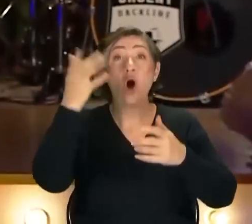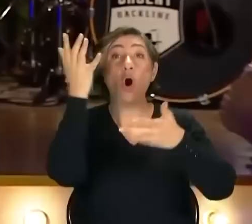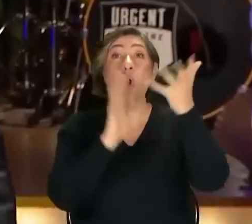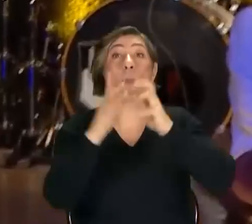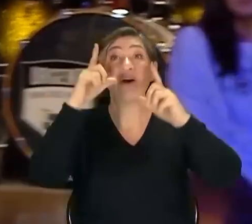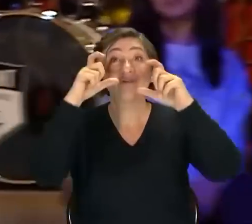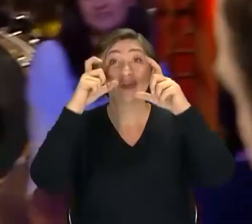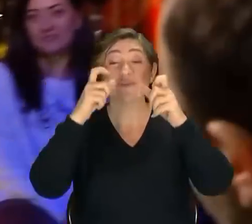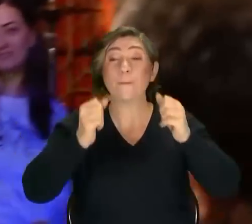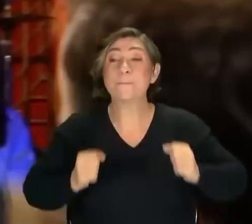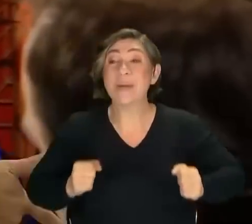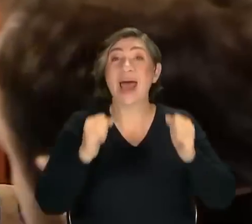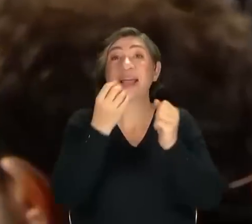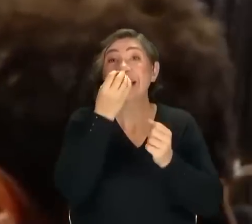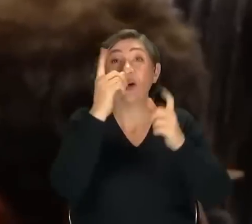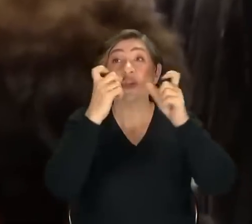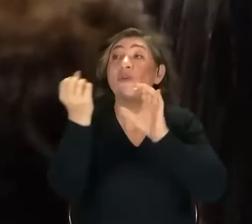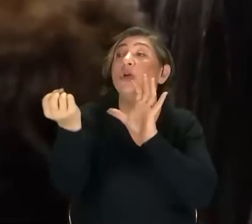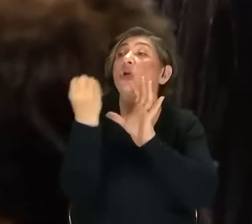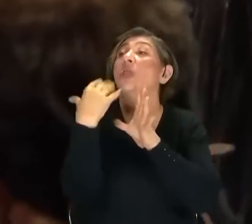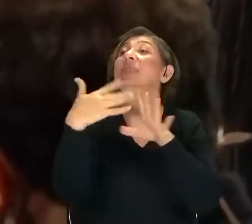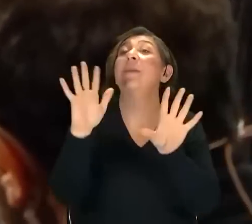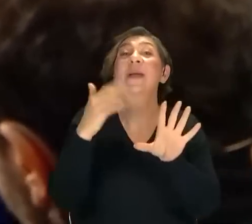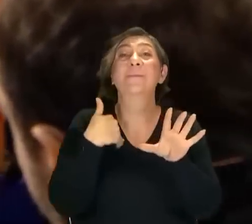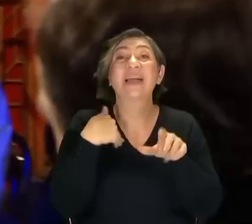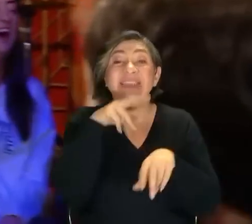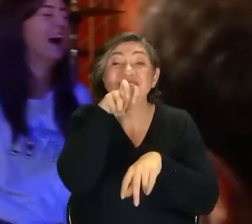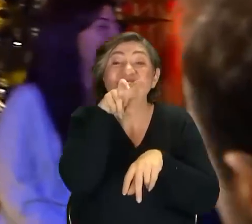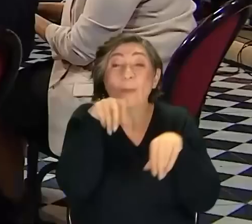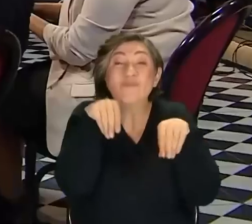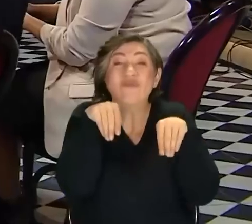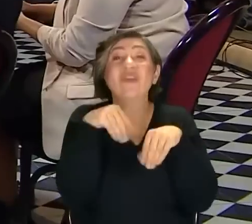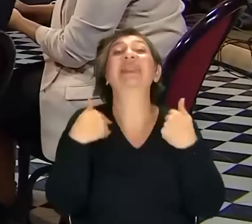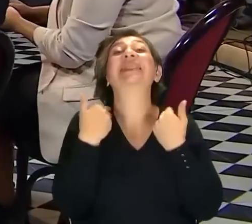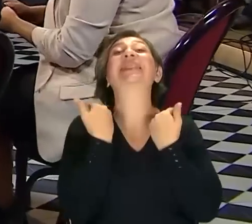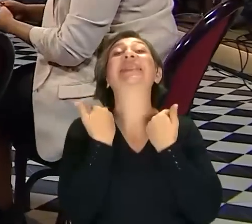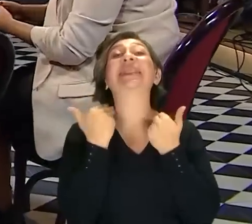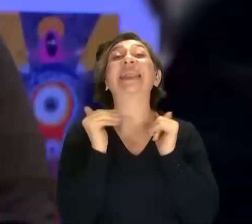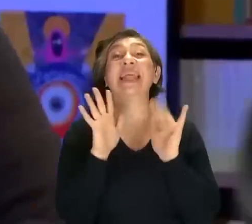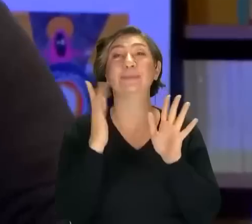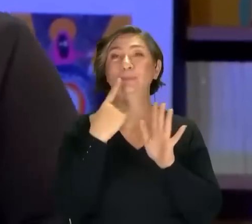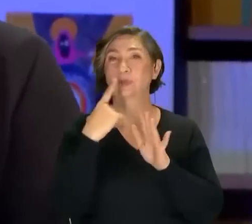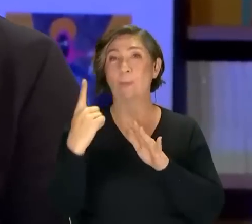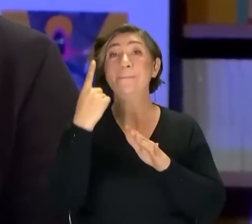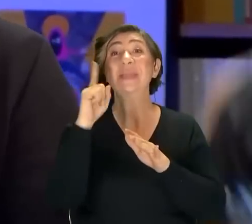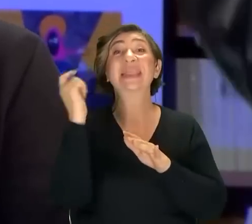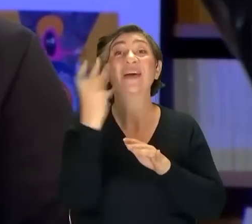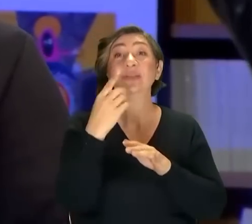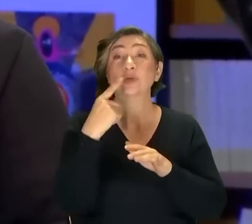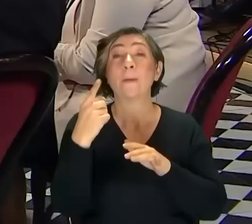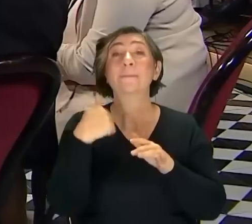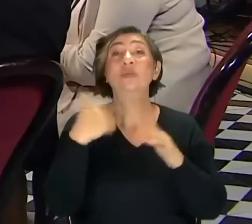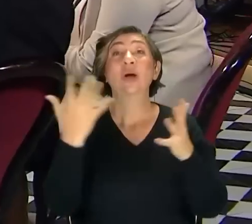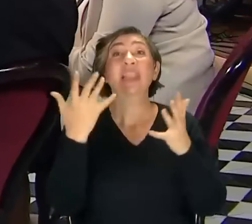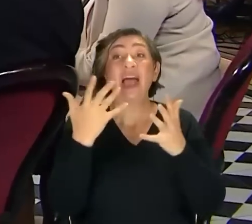orman fotoğrafı, park fotoğrafı göndermeyin diyorum. Ben sincap değilim diyorum. 1000 kere söyledim. Biz o